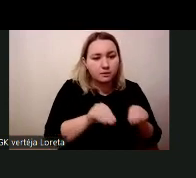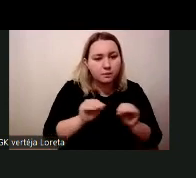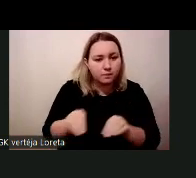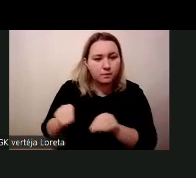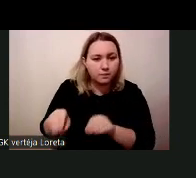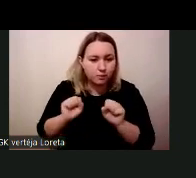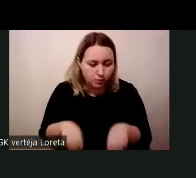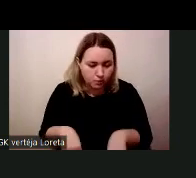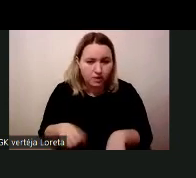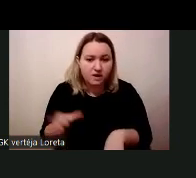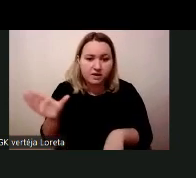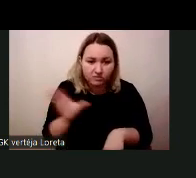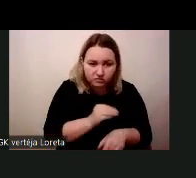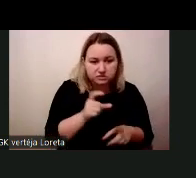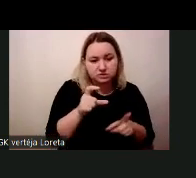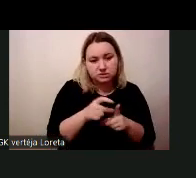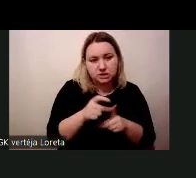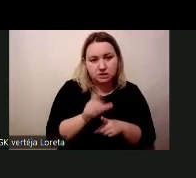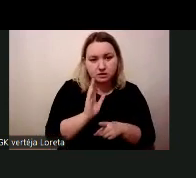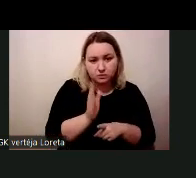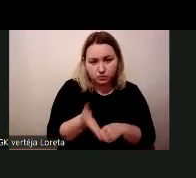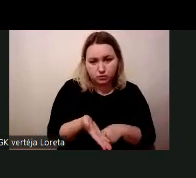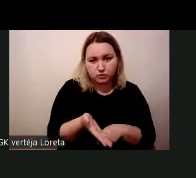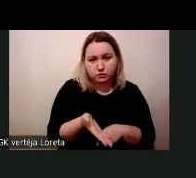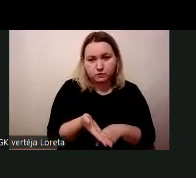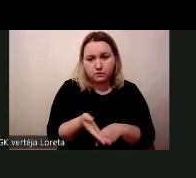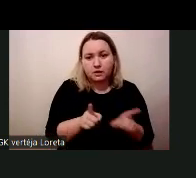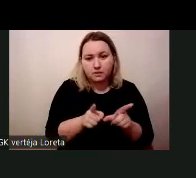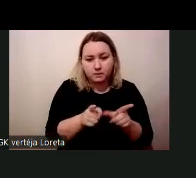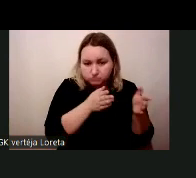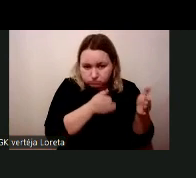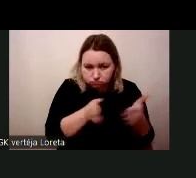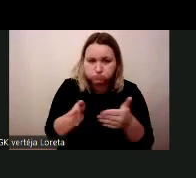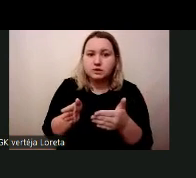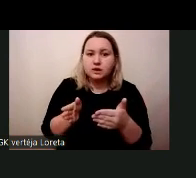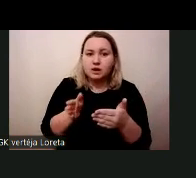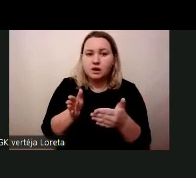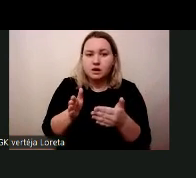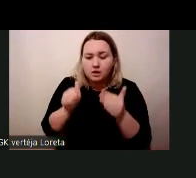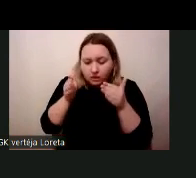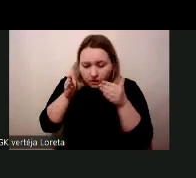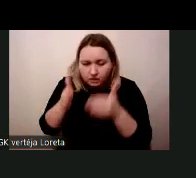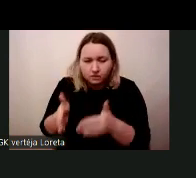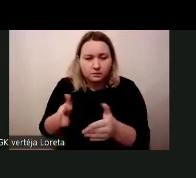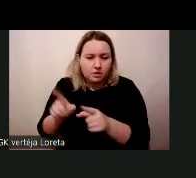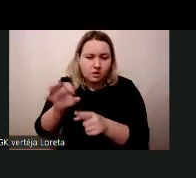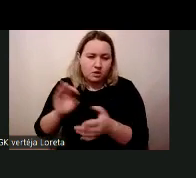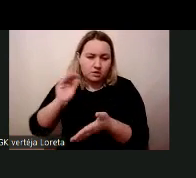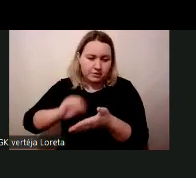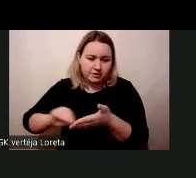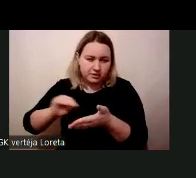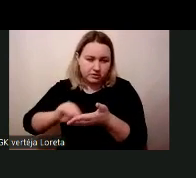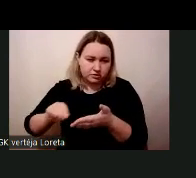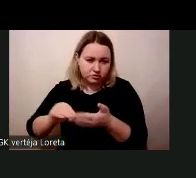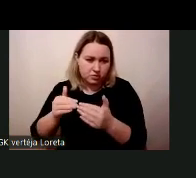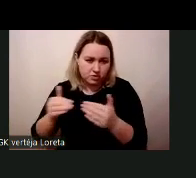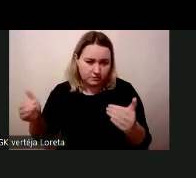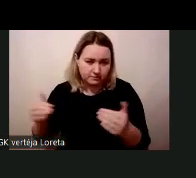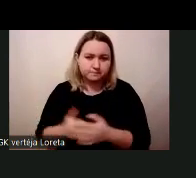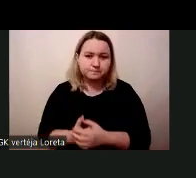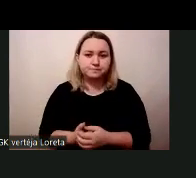visi dalykai būtų, taip sakant, nukreipti ir koncentruotis į šitos dalykus